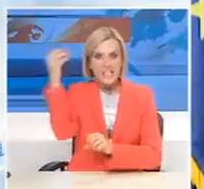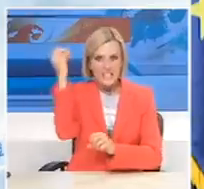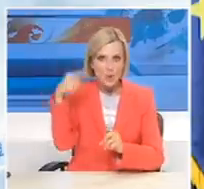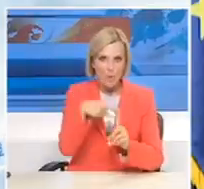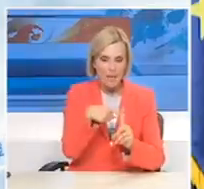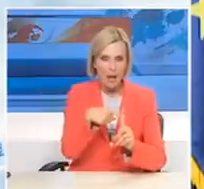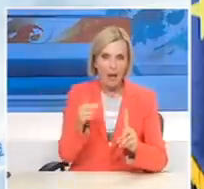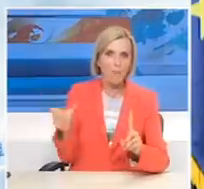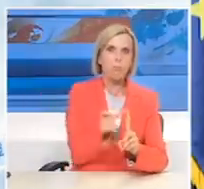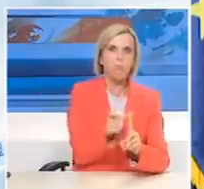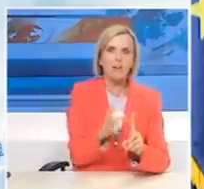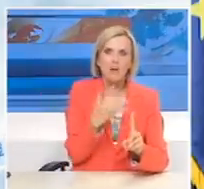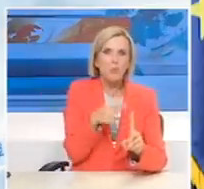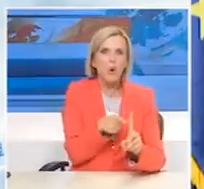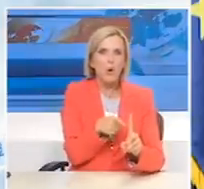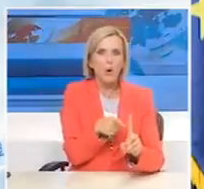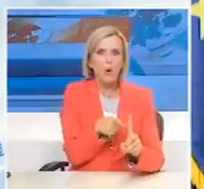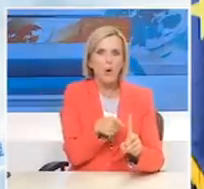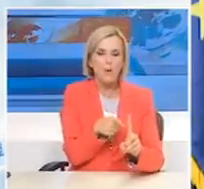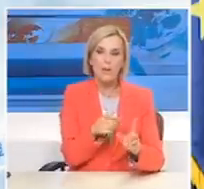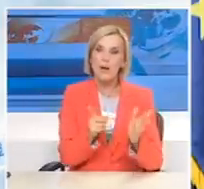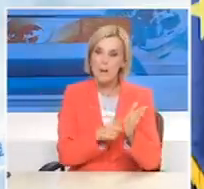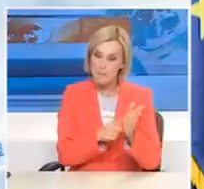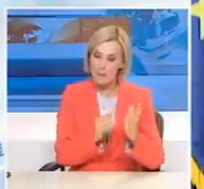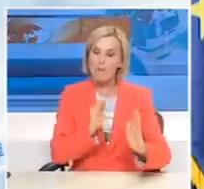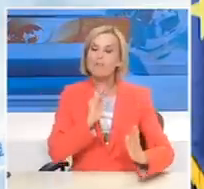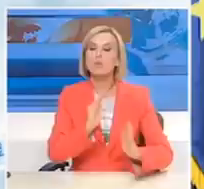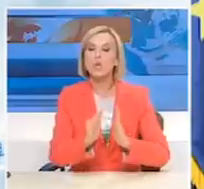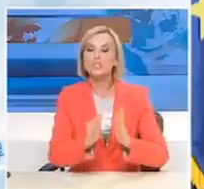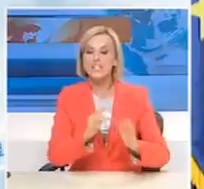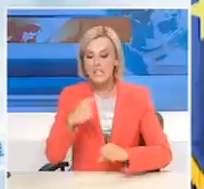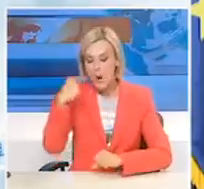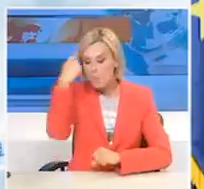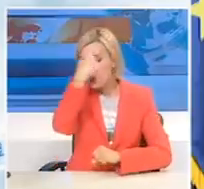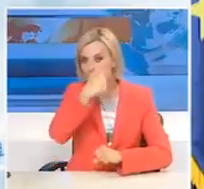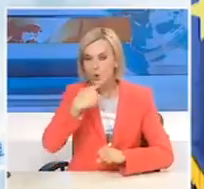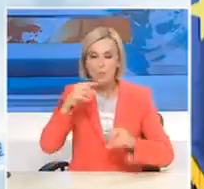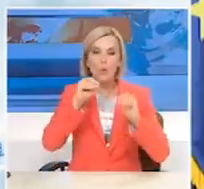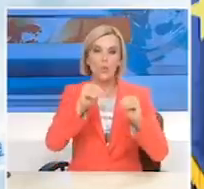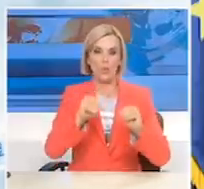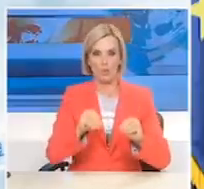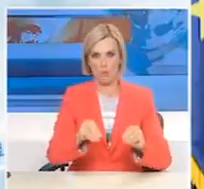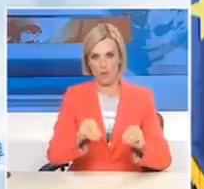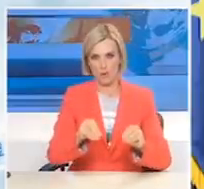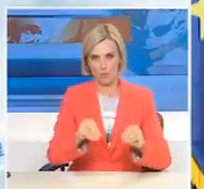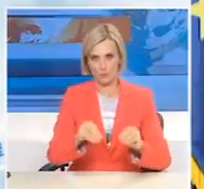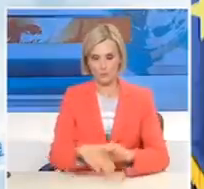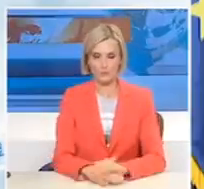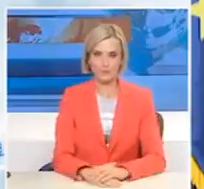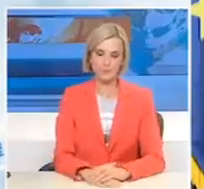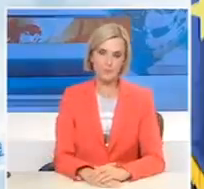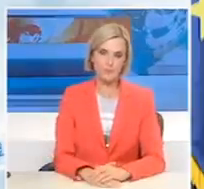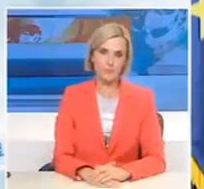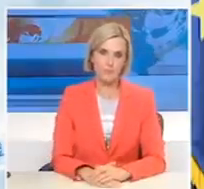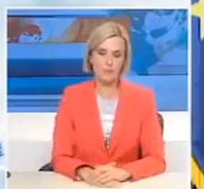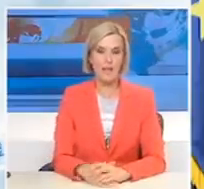εξέλιξη της προσπάθειάς μας στην πανδημία. Και ταυτόχρονα να σας θυμίσω το εξής, ότι κάθε φορά,